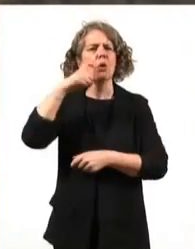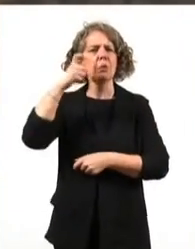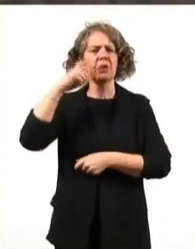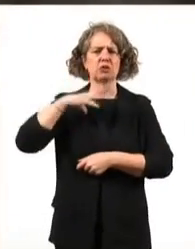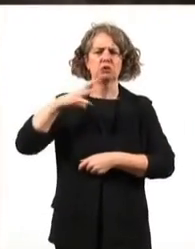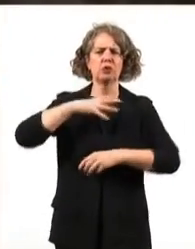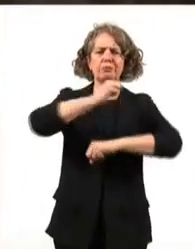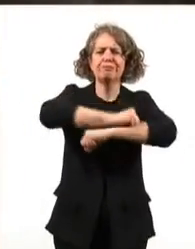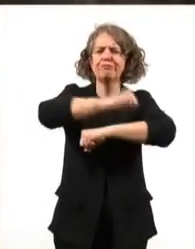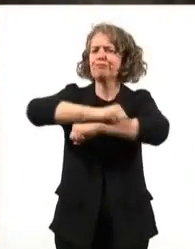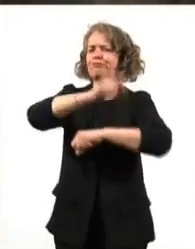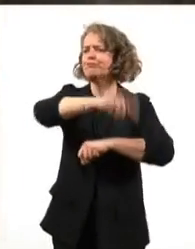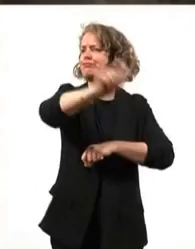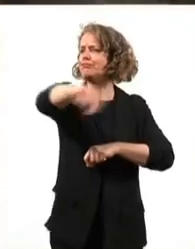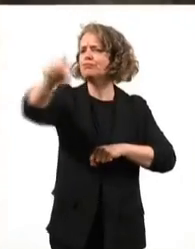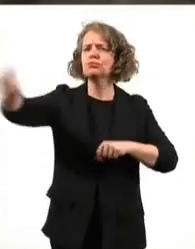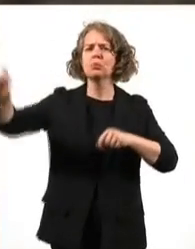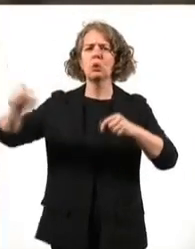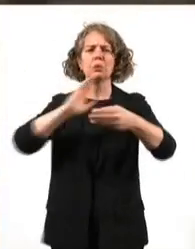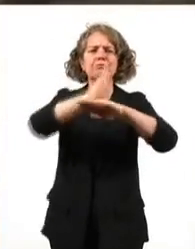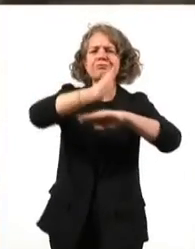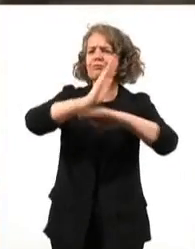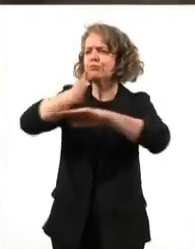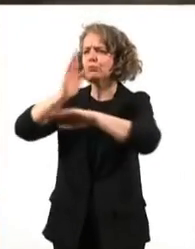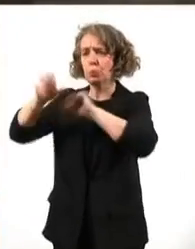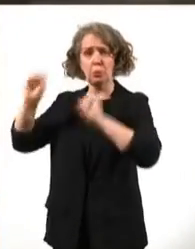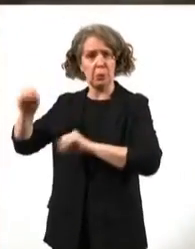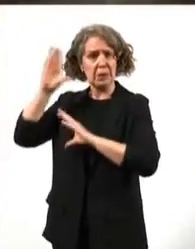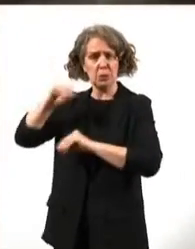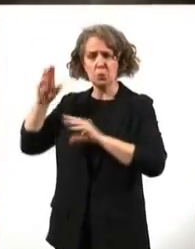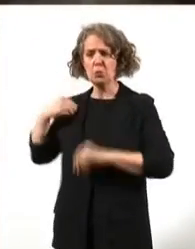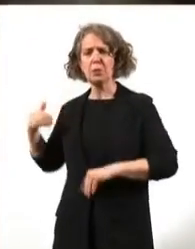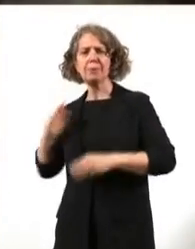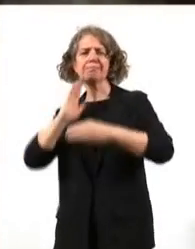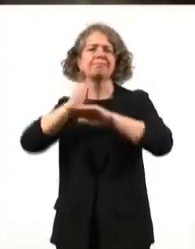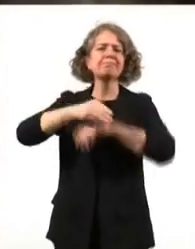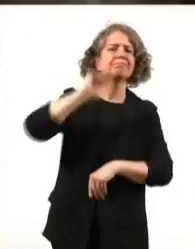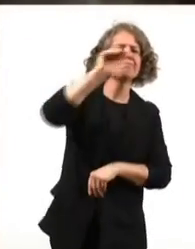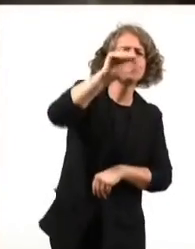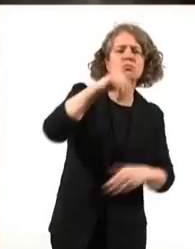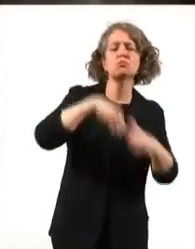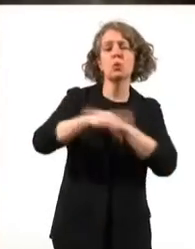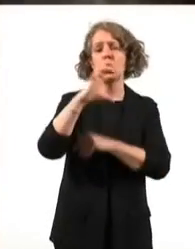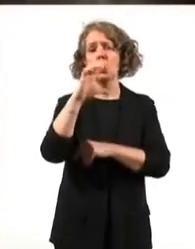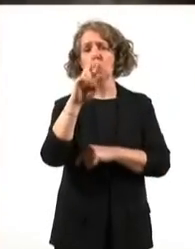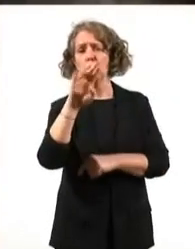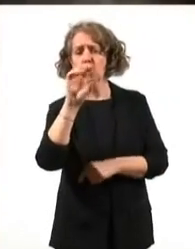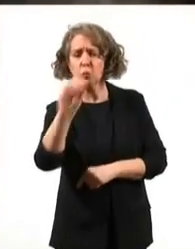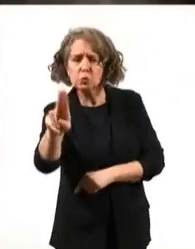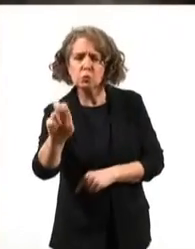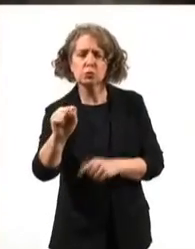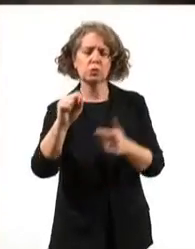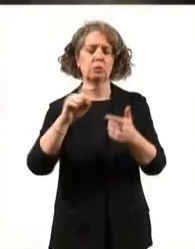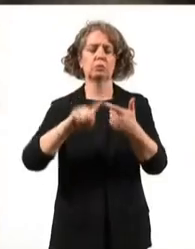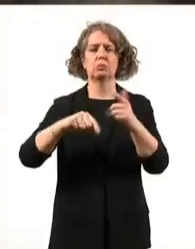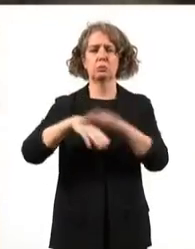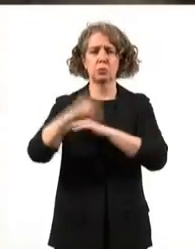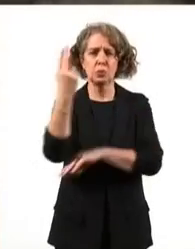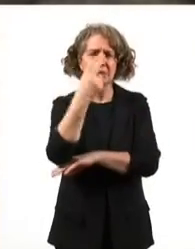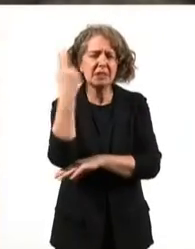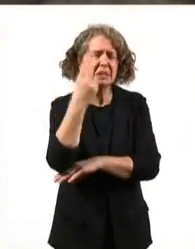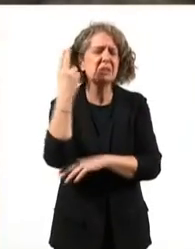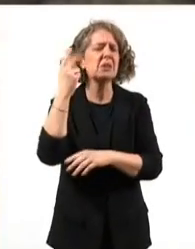portes que les étudiants pouvaient aller ouvrir pour solliciter de l'aide sociale. Il y en avait au CROUS, il y en avait à l'université, il y en avait à plusieurs